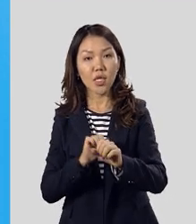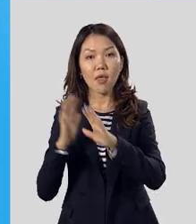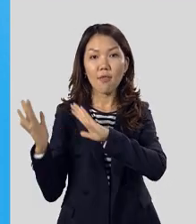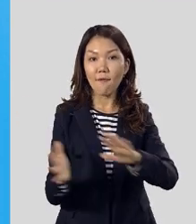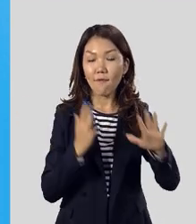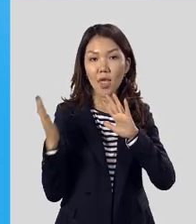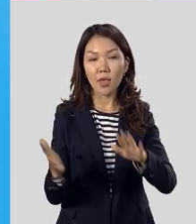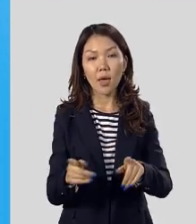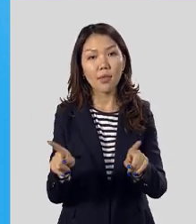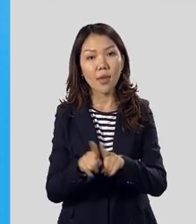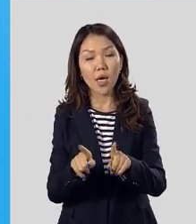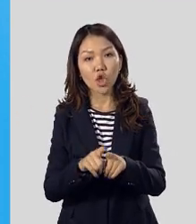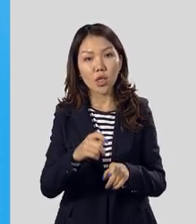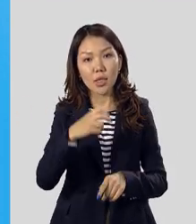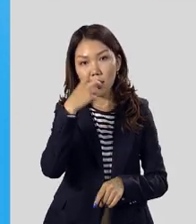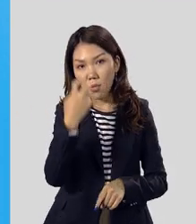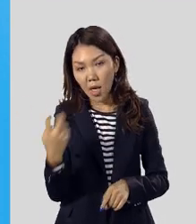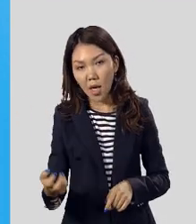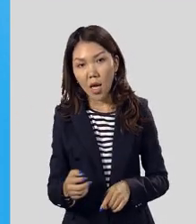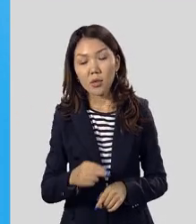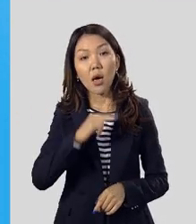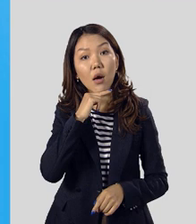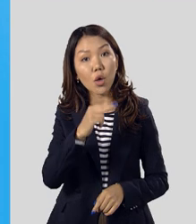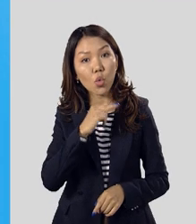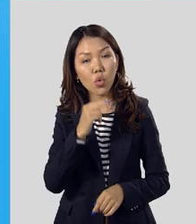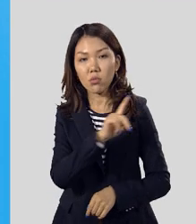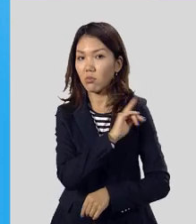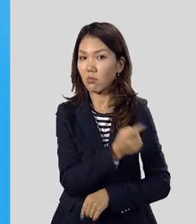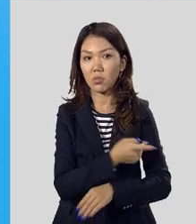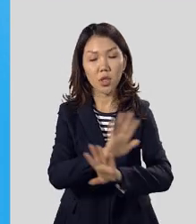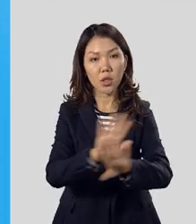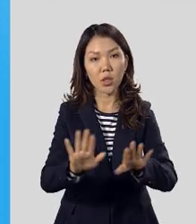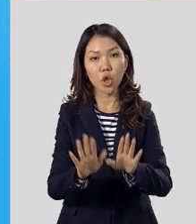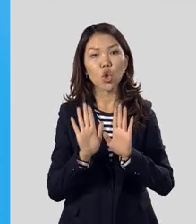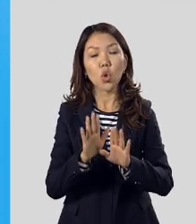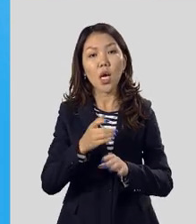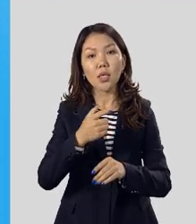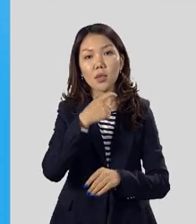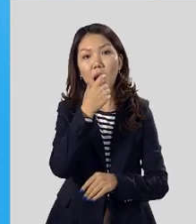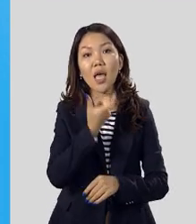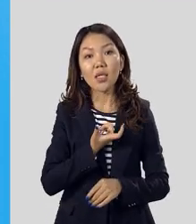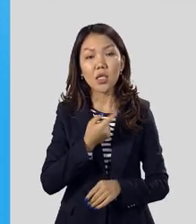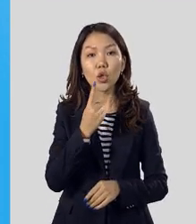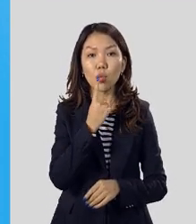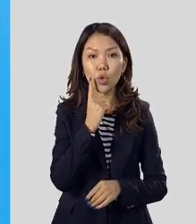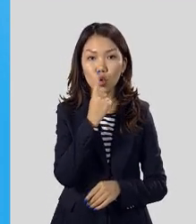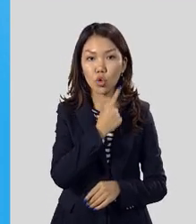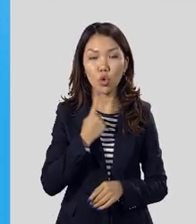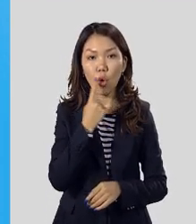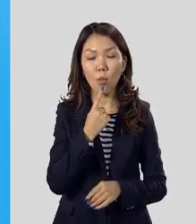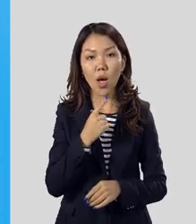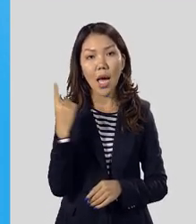нужно сморкаться аккуратно и не сильно, и только с приоткрытым ртом. Один древний